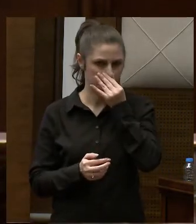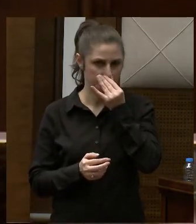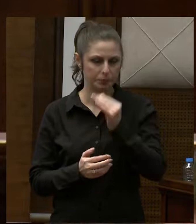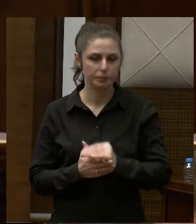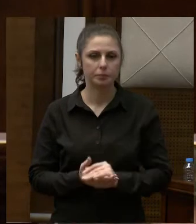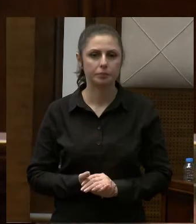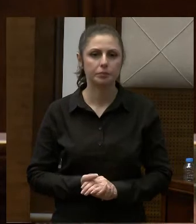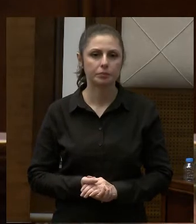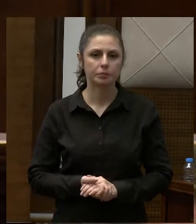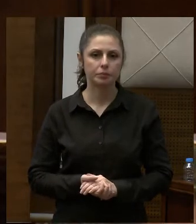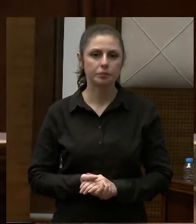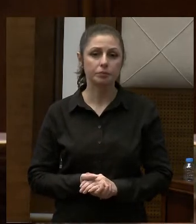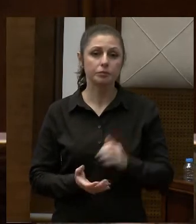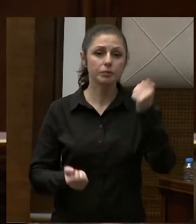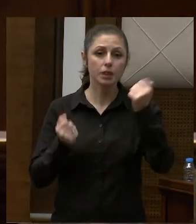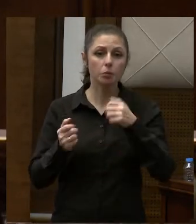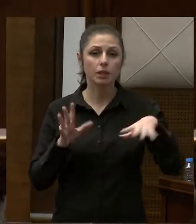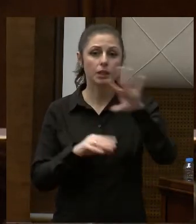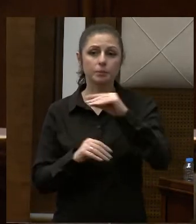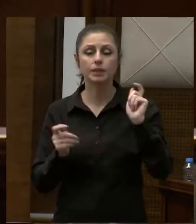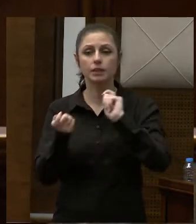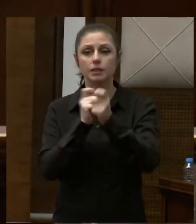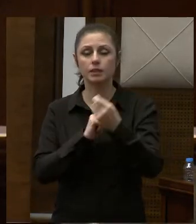kamyonlar mutlaka yenilenmelidir.